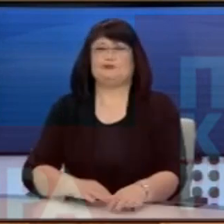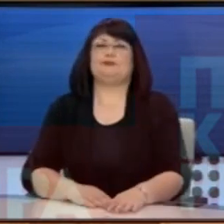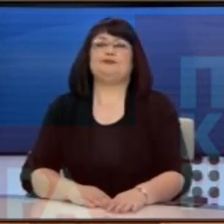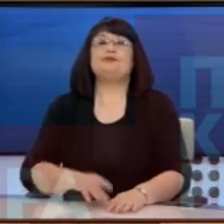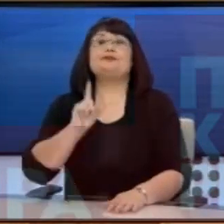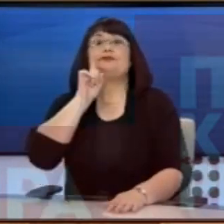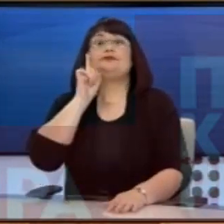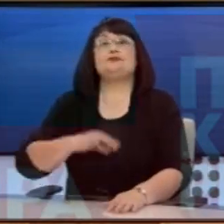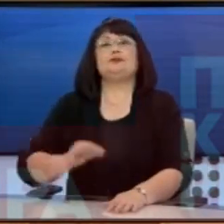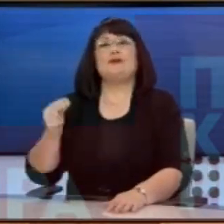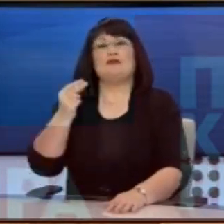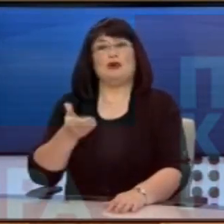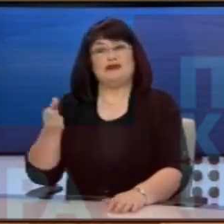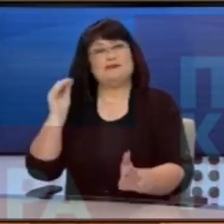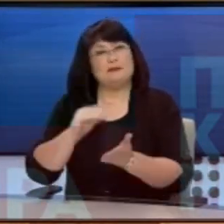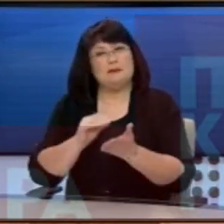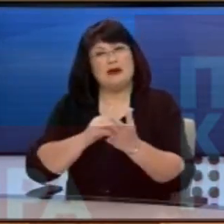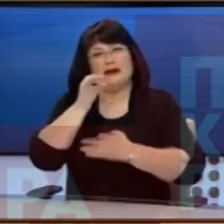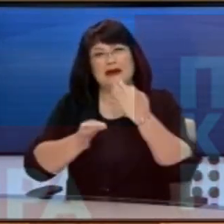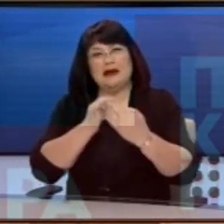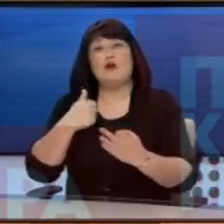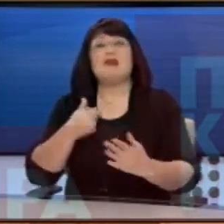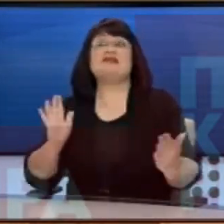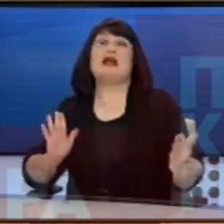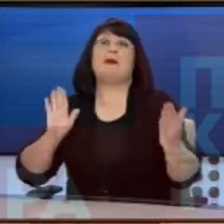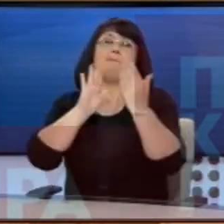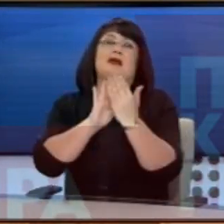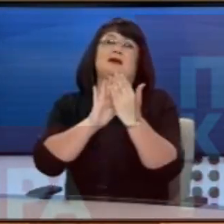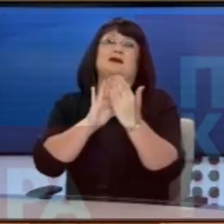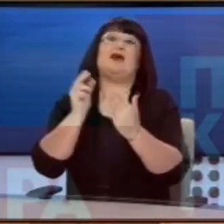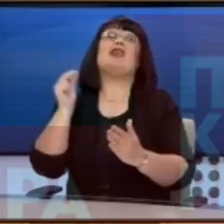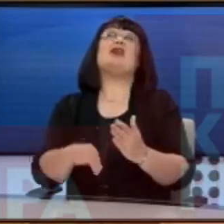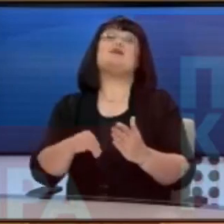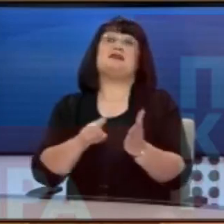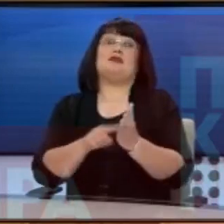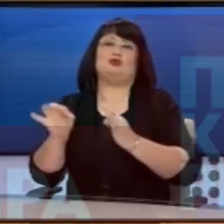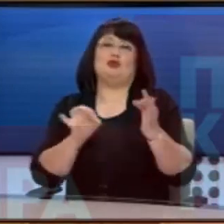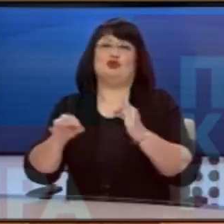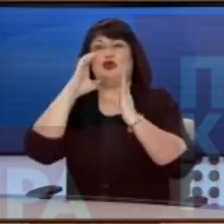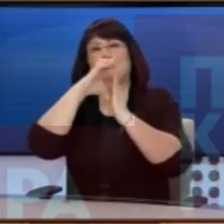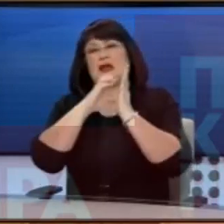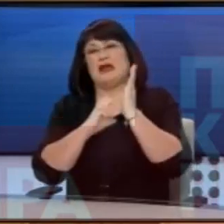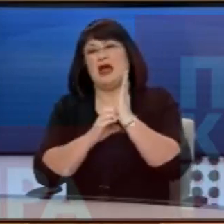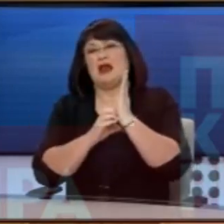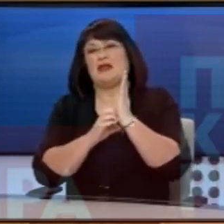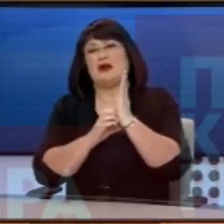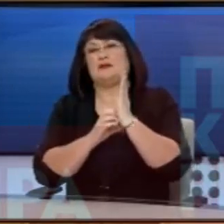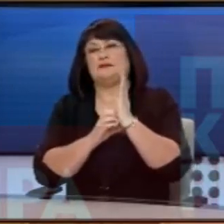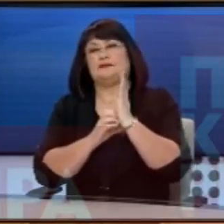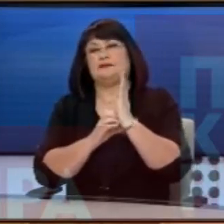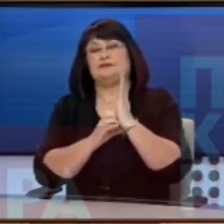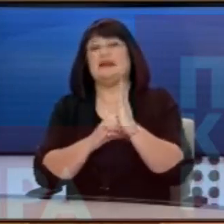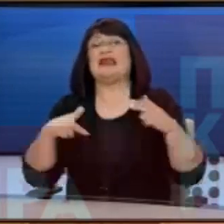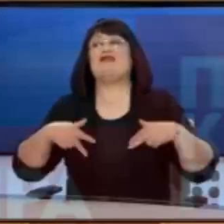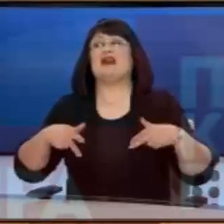Κυρίες και κύριοι βουλευτές, επαναλαμβάνω ότι είμαστε απέναντι και καταψηφίζουμε το νομοσχέδιο και τα άρθρα που αποτελούν τον πυρήνα